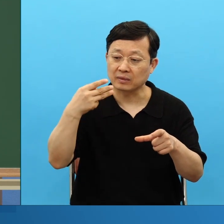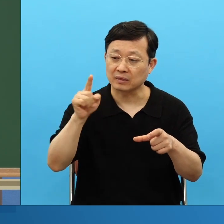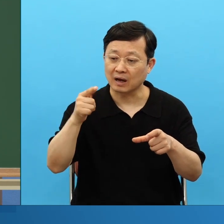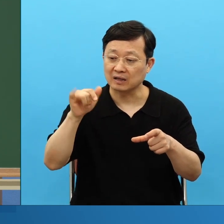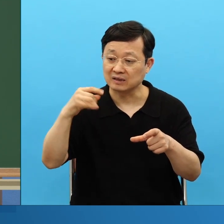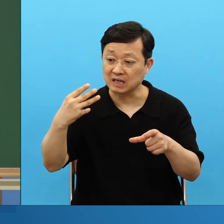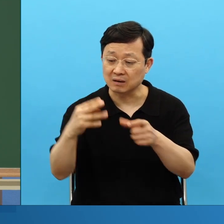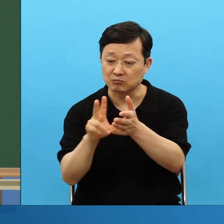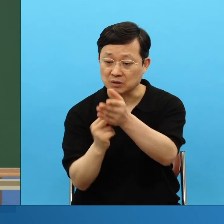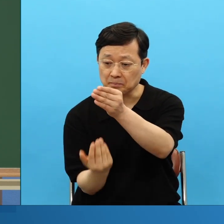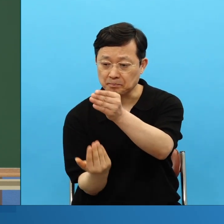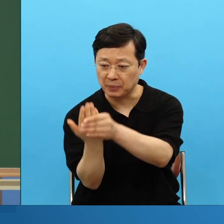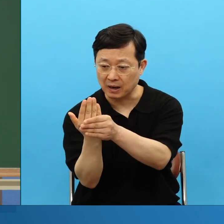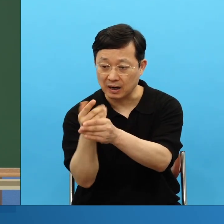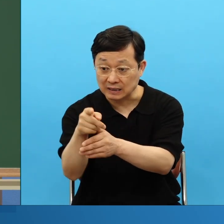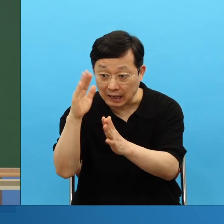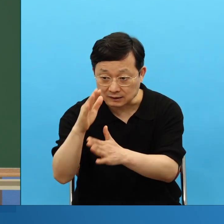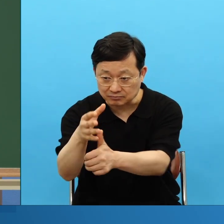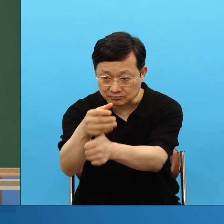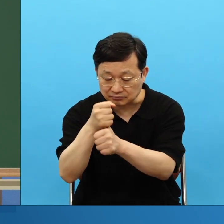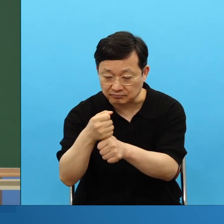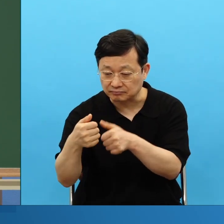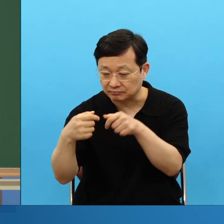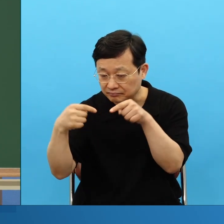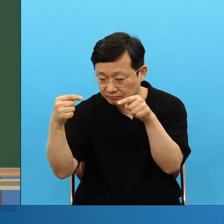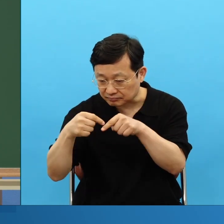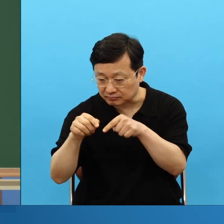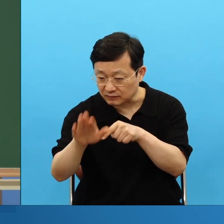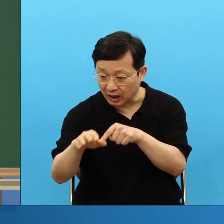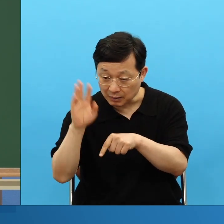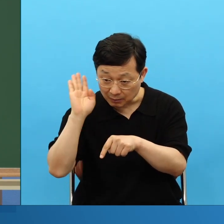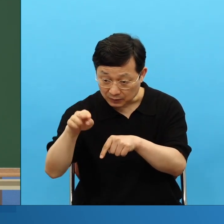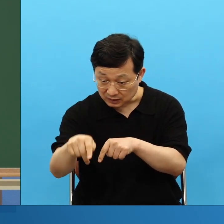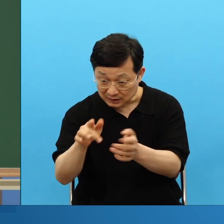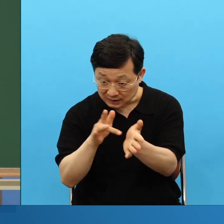상담을 했어요. 너 이제 안 할 수 있겠냐?